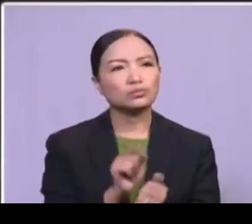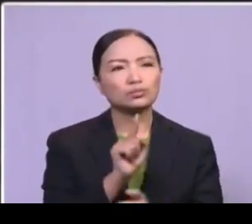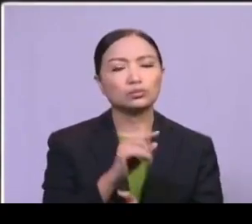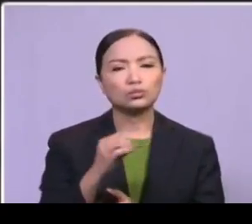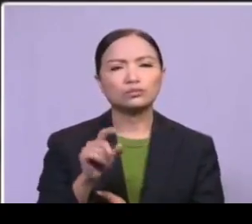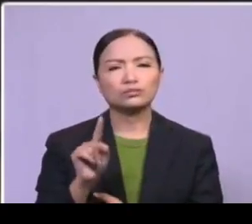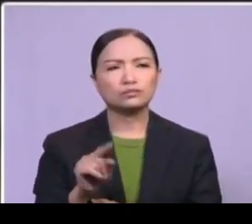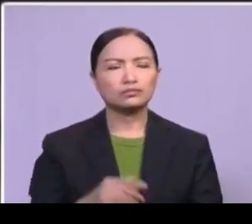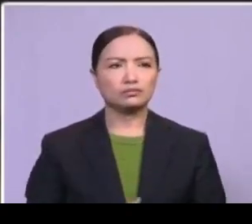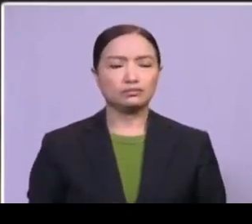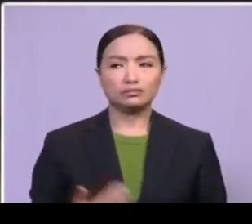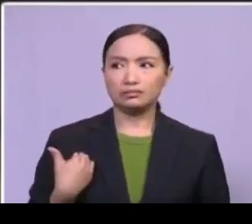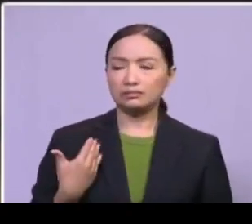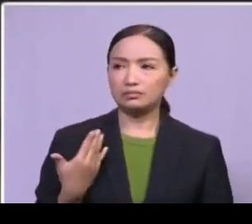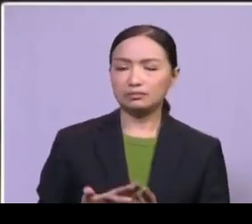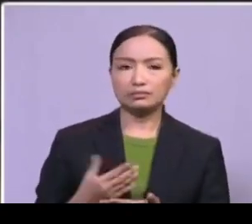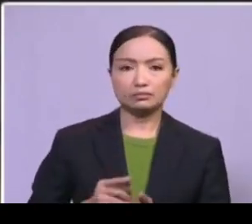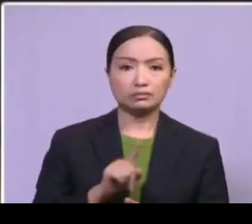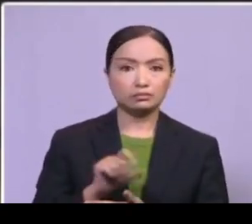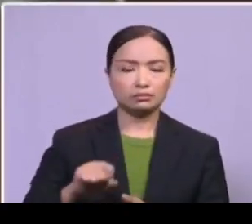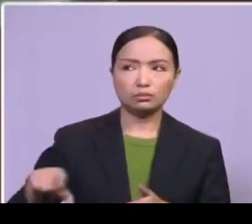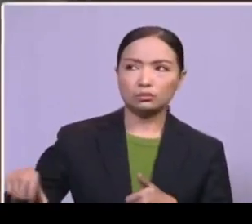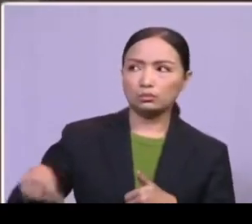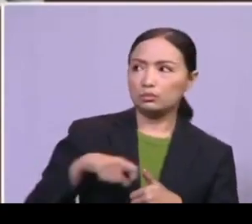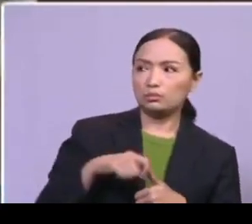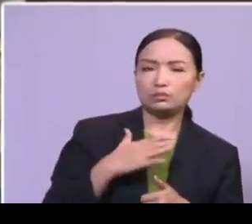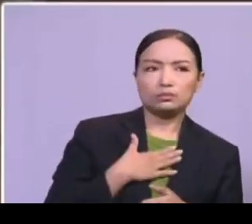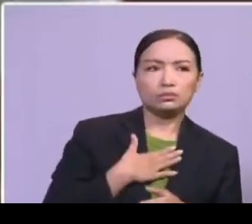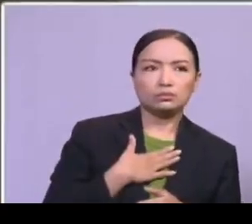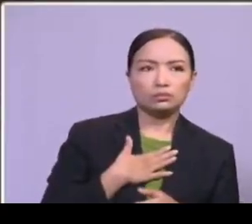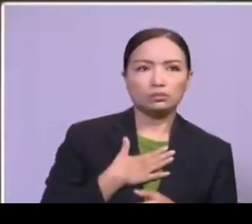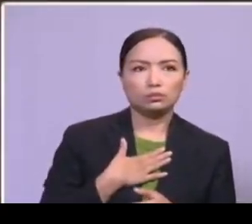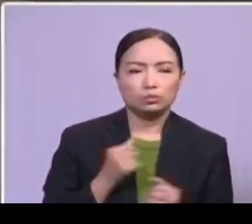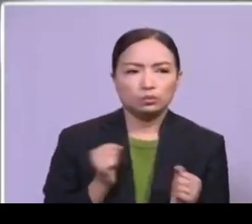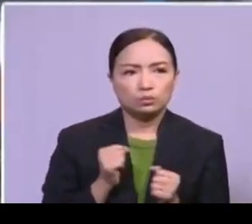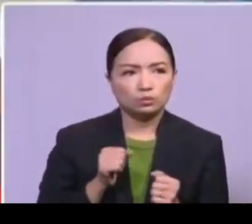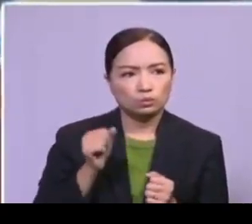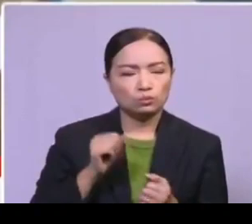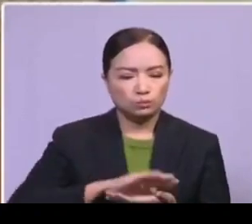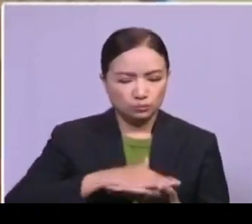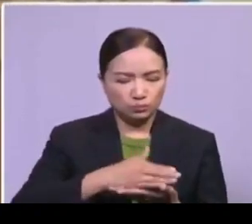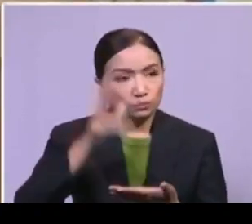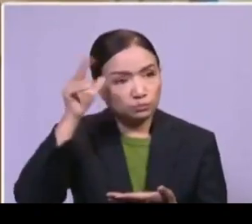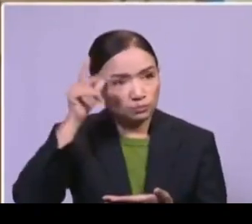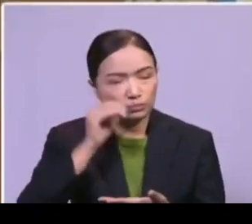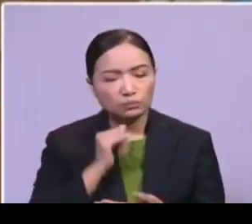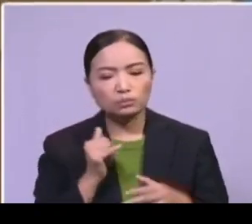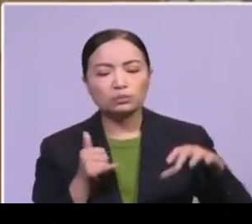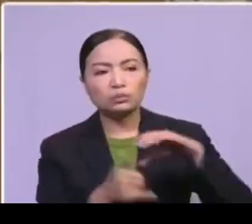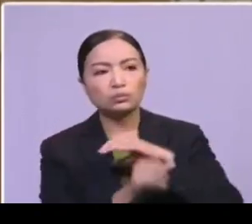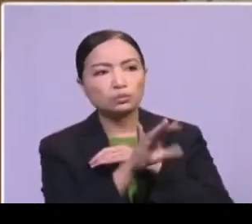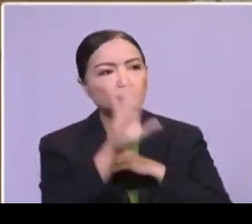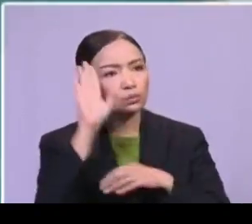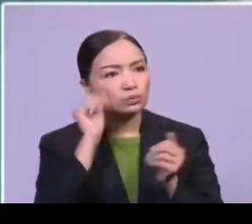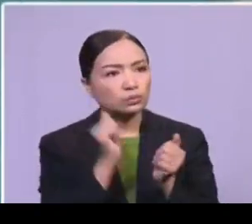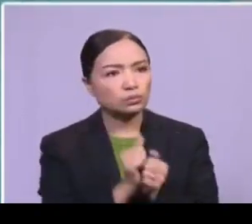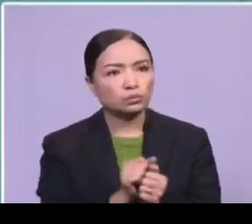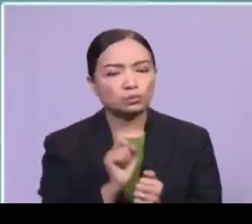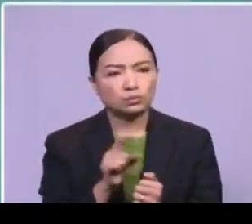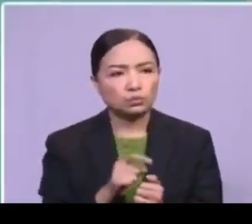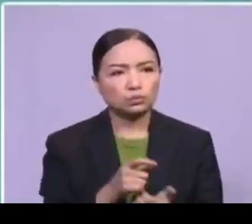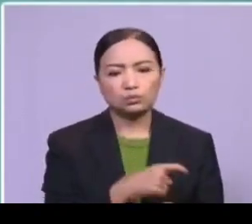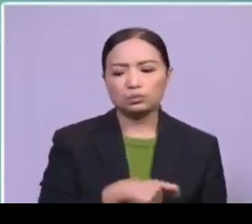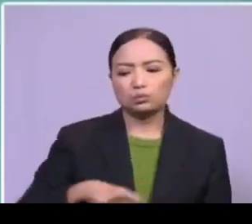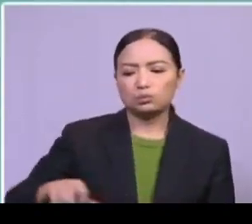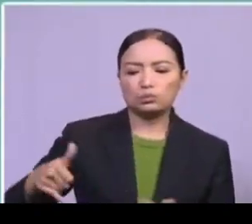จตกใจบอกว่ามีเงินแสนเข้ามาบัญชีกลัวว่าจะกลายเป็นบัญชีม้ารีบไปหาทางออกแจ้งความแล้วก็คืนเงินให้กับเจ้าของเ